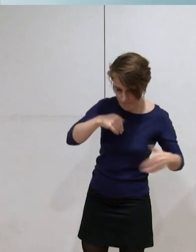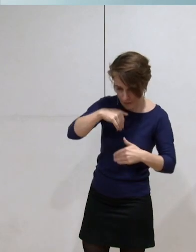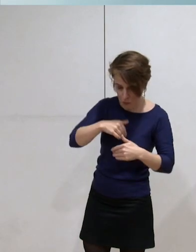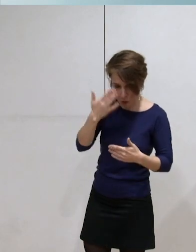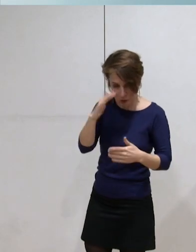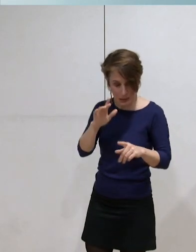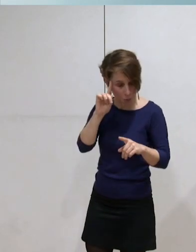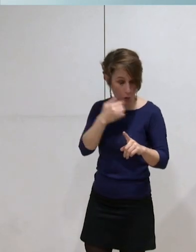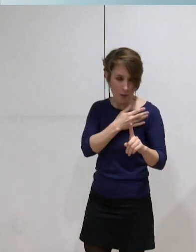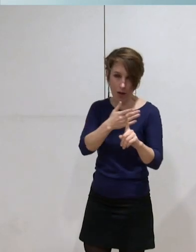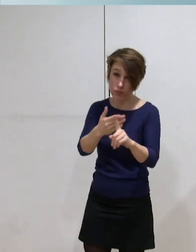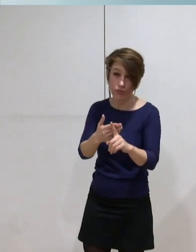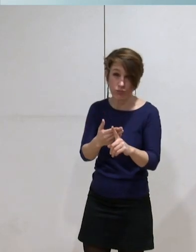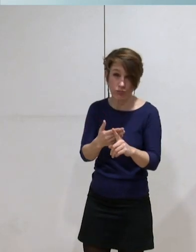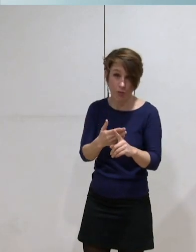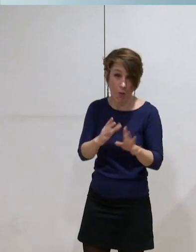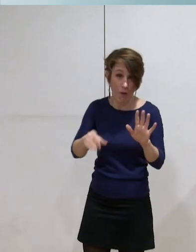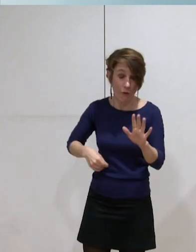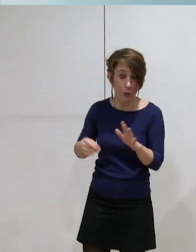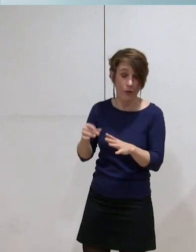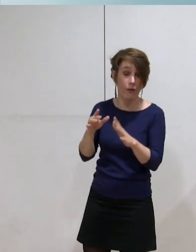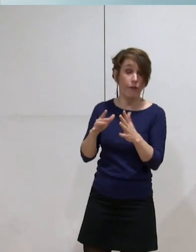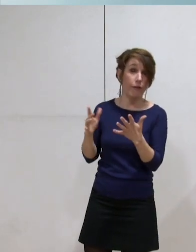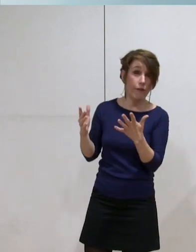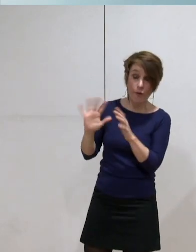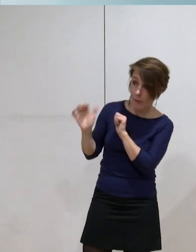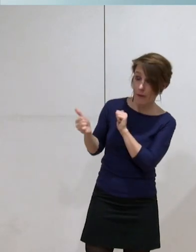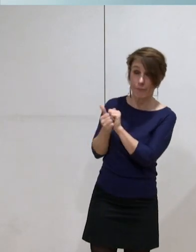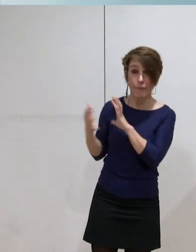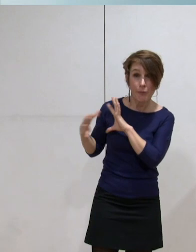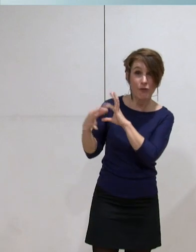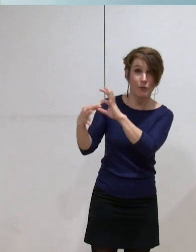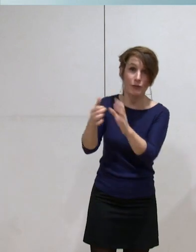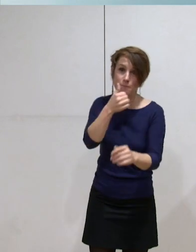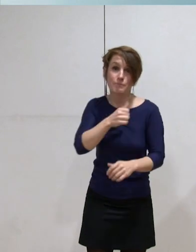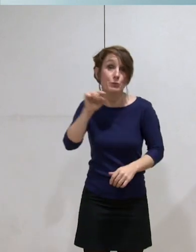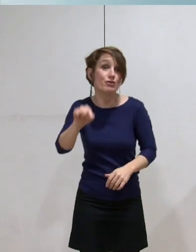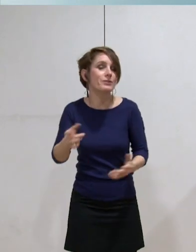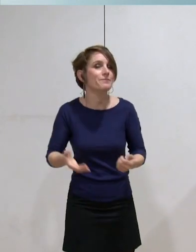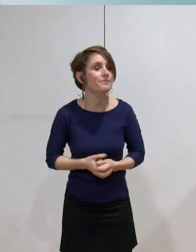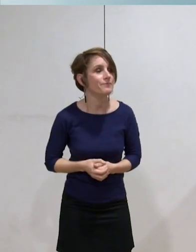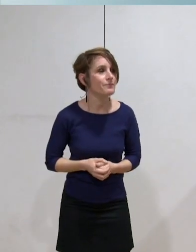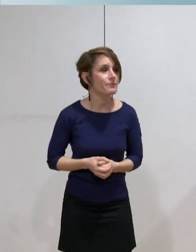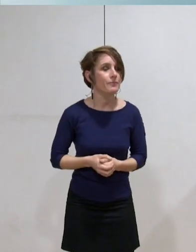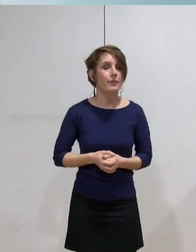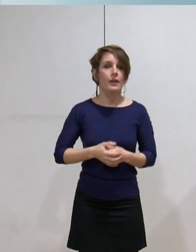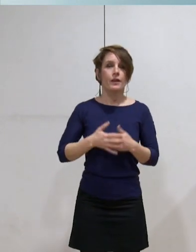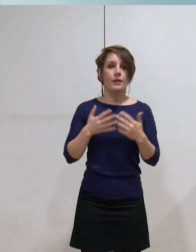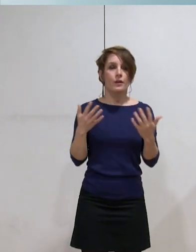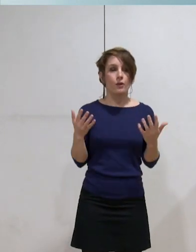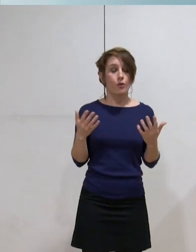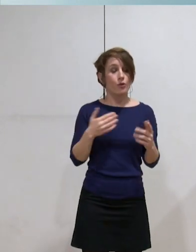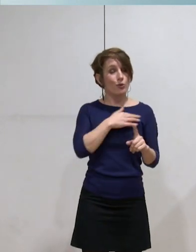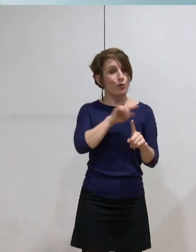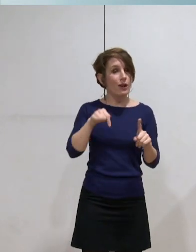euh j'en profite d'ailleurs pour souligner le fait que nous attendons tous ici que après une campagne qui